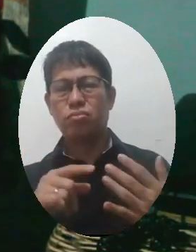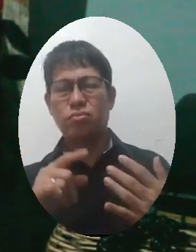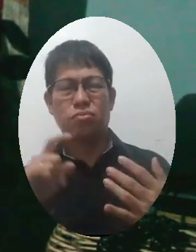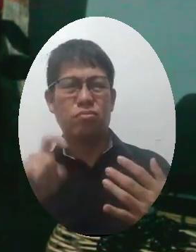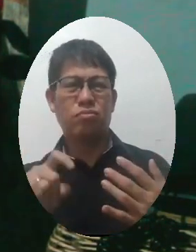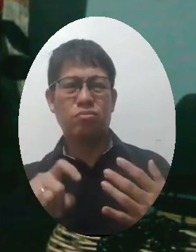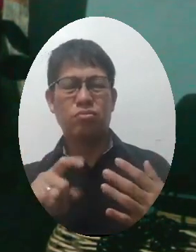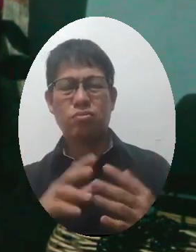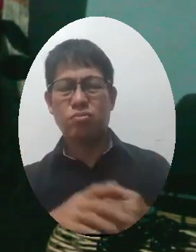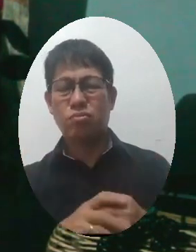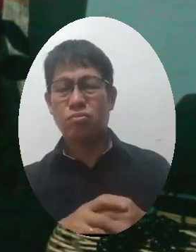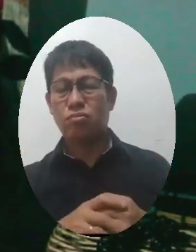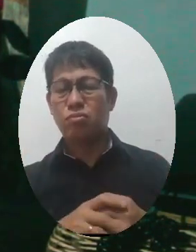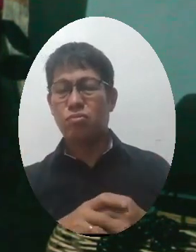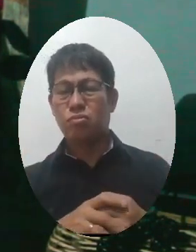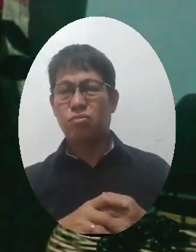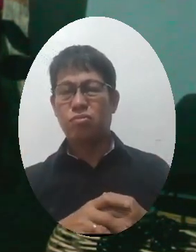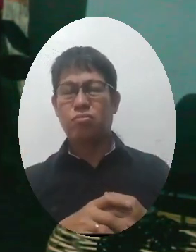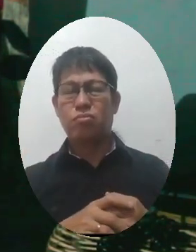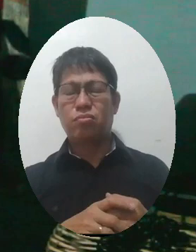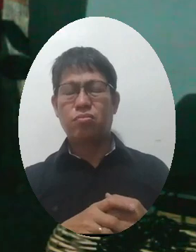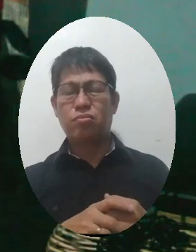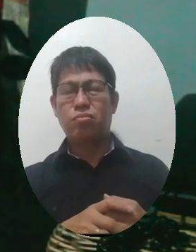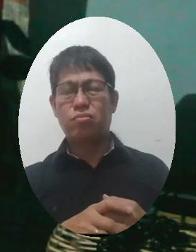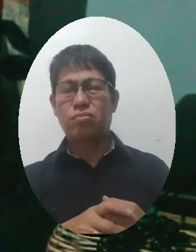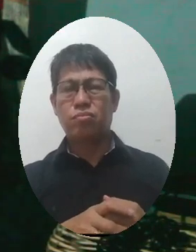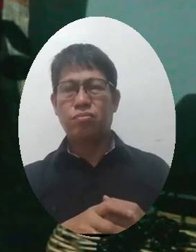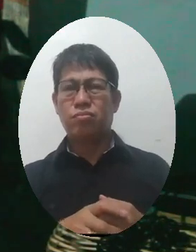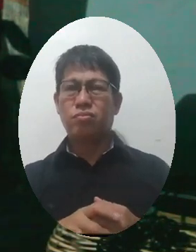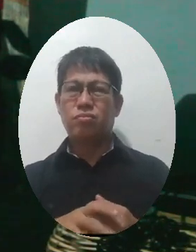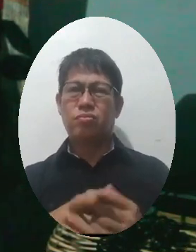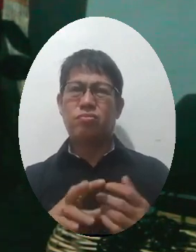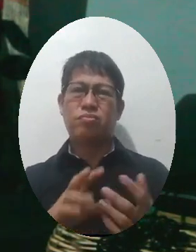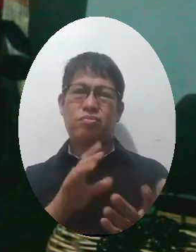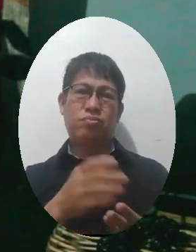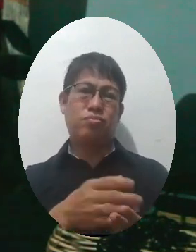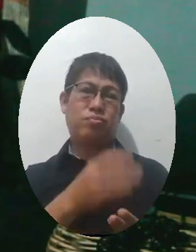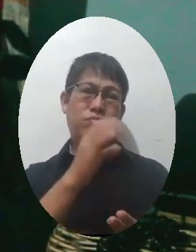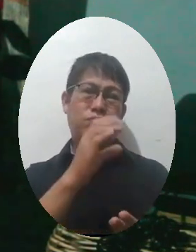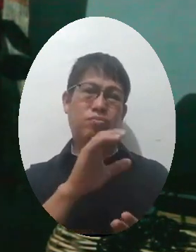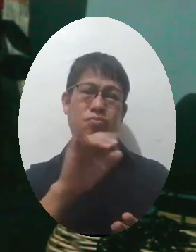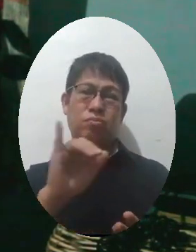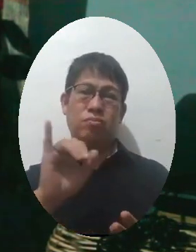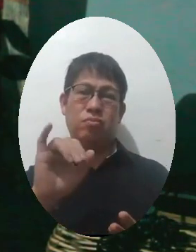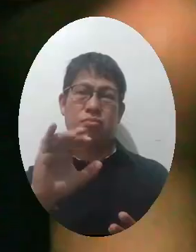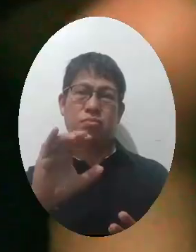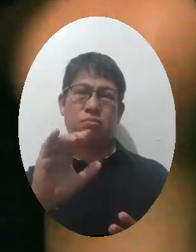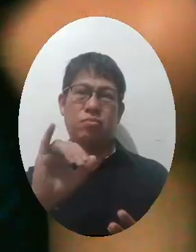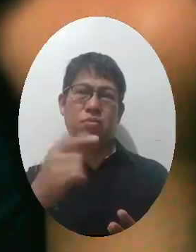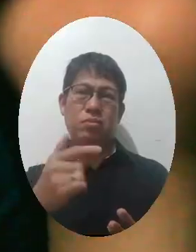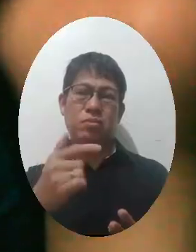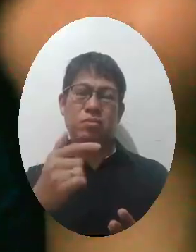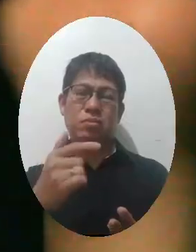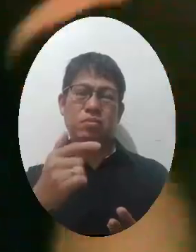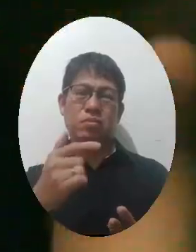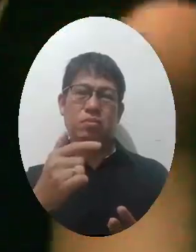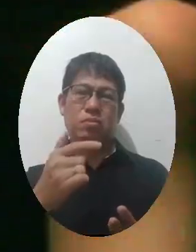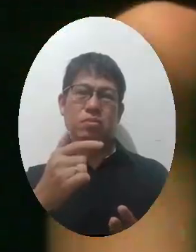pinaka kailangan niya na pang-monitoring niya, yung gatas niya na IG ko.